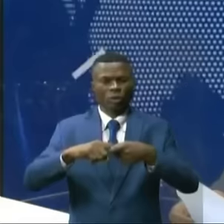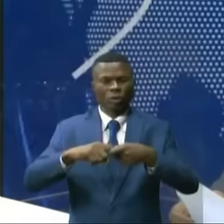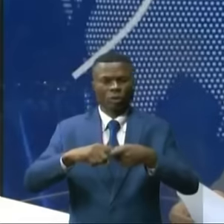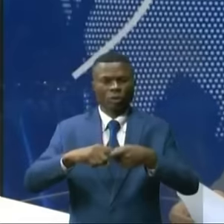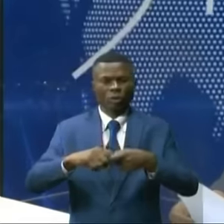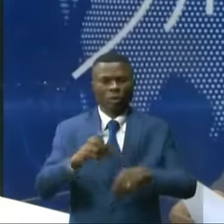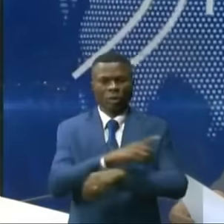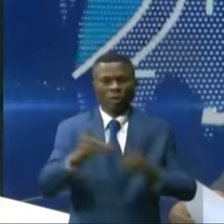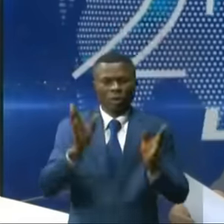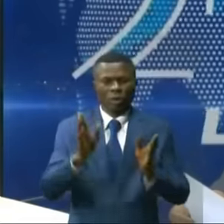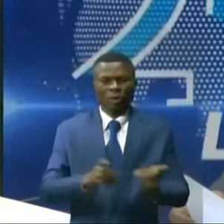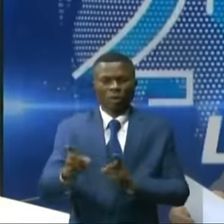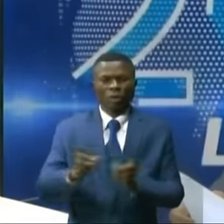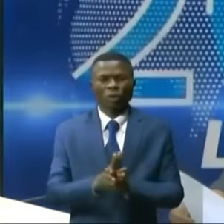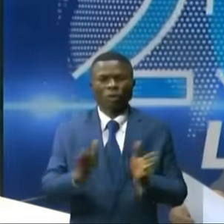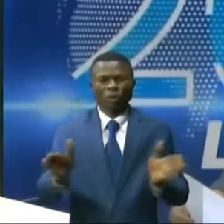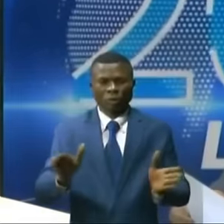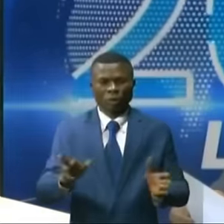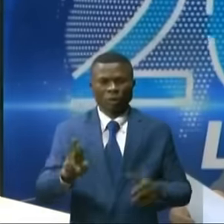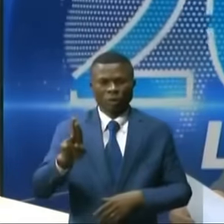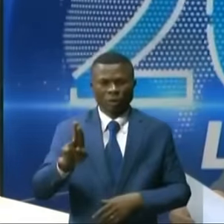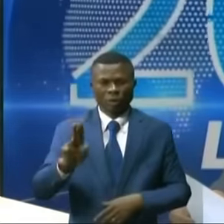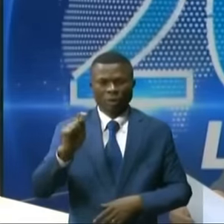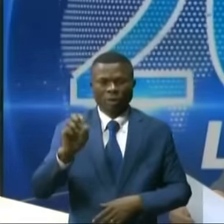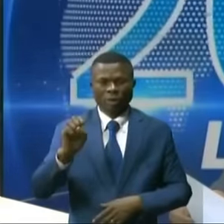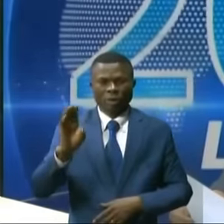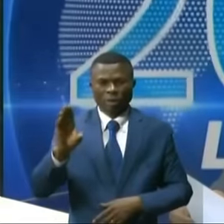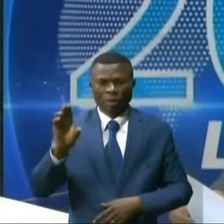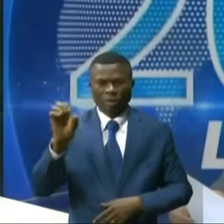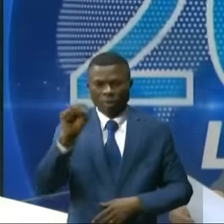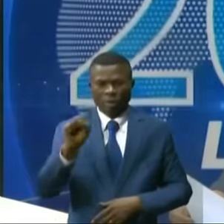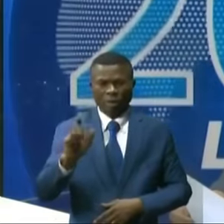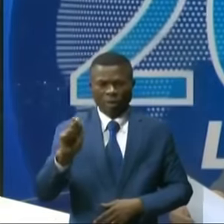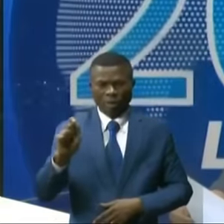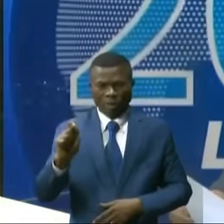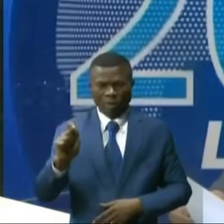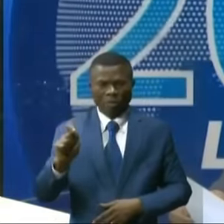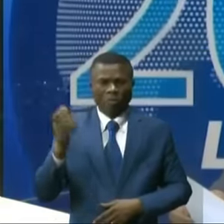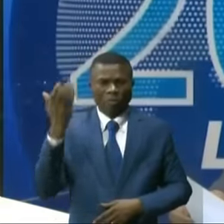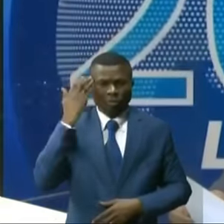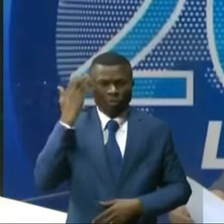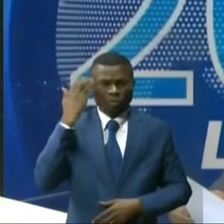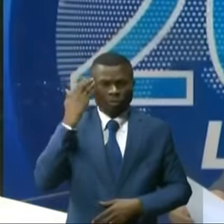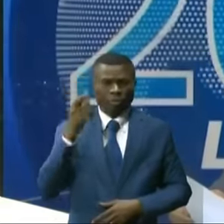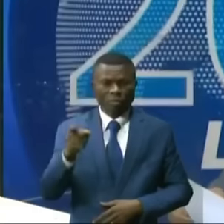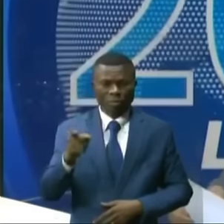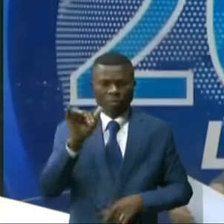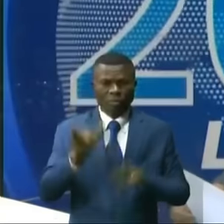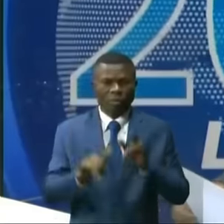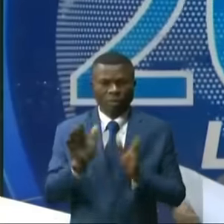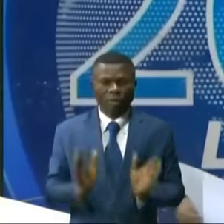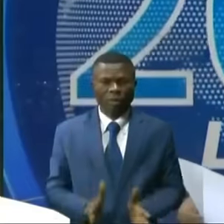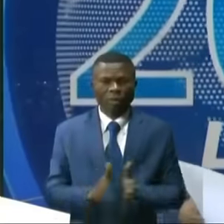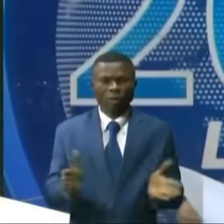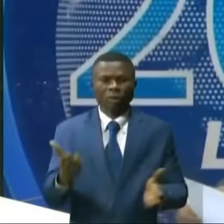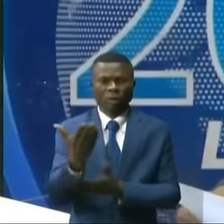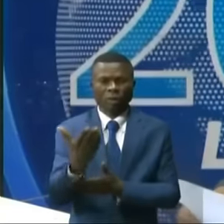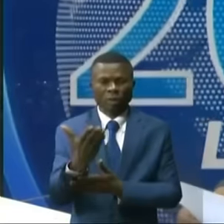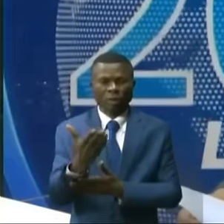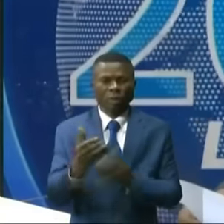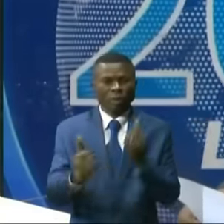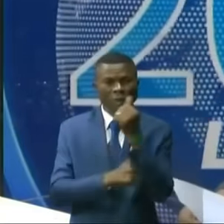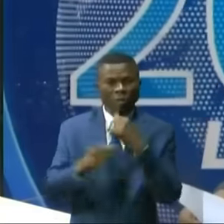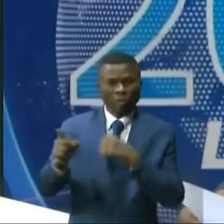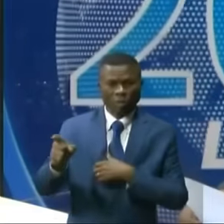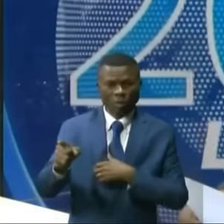l'administrateur directeur général du renatelsat monsieur ashinda à cet effet le secrétaire général demande aux concernés de